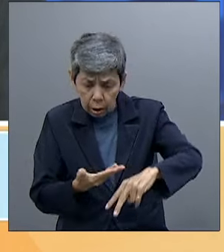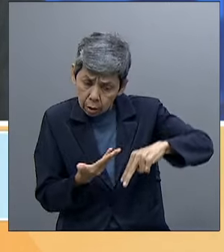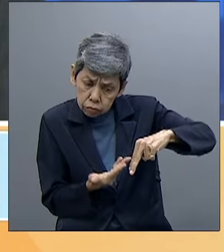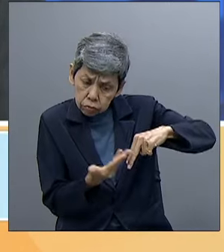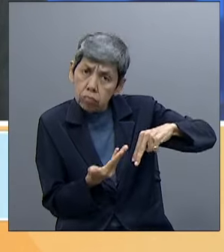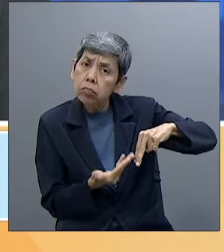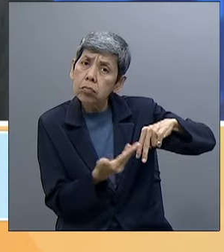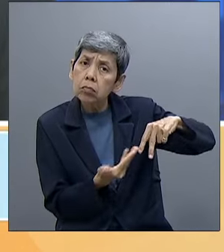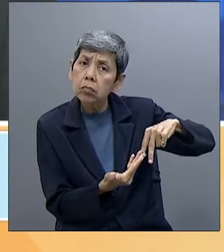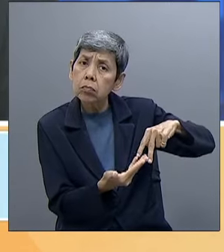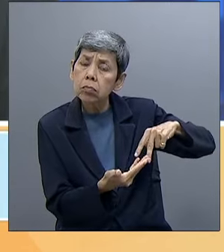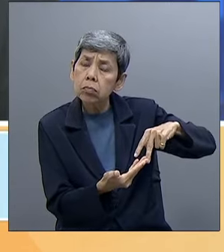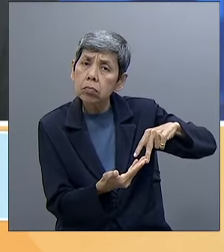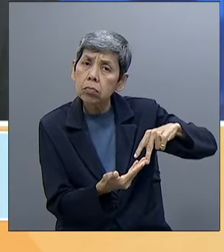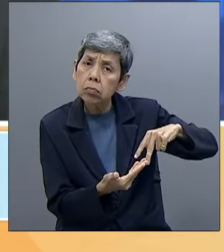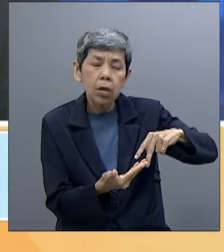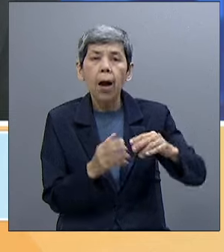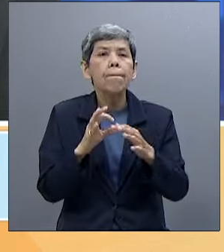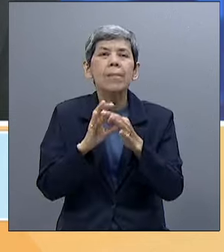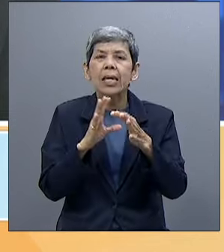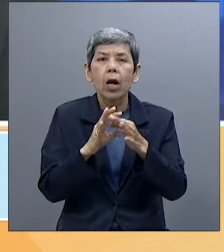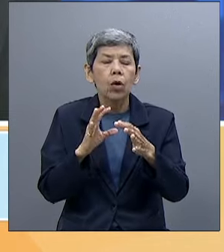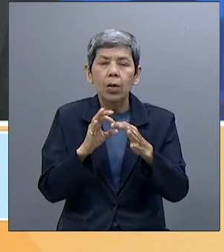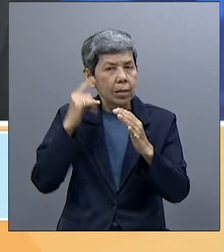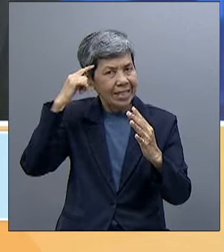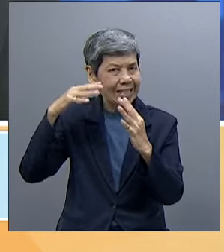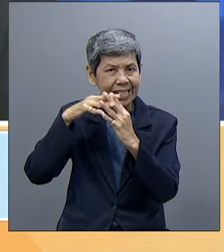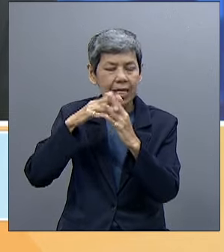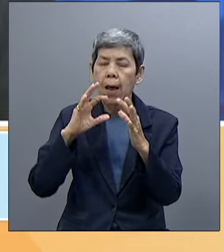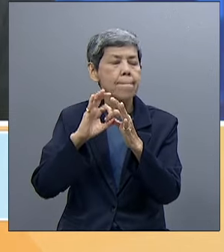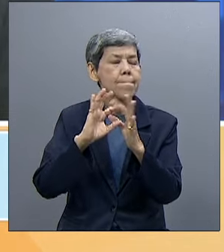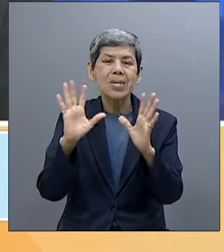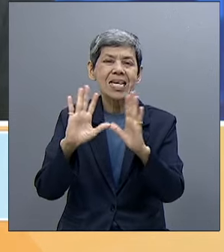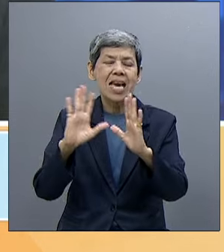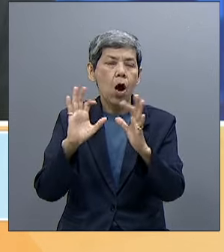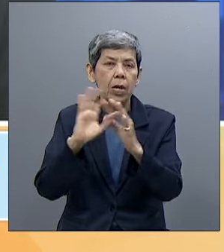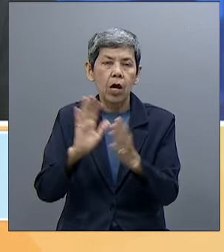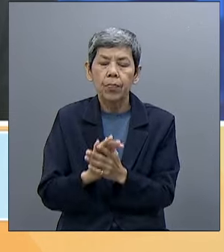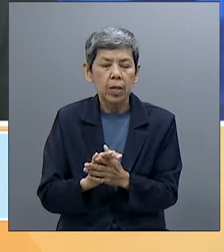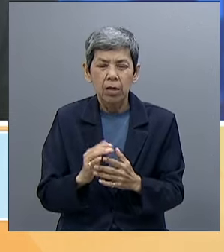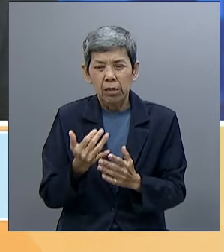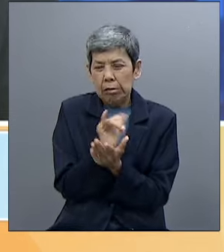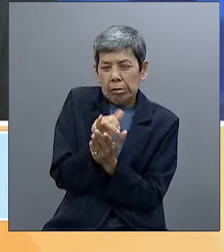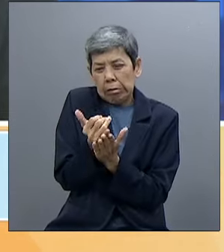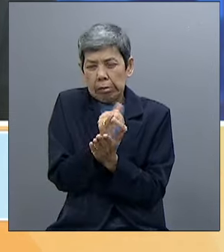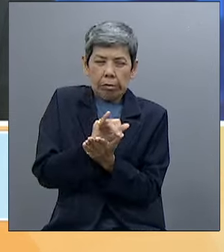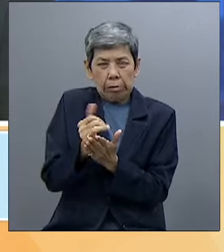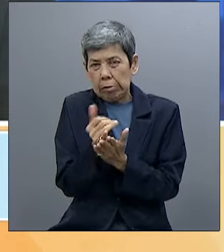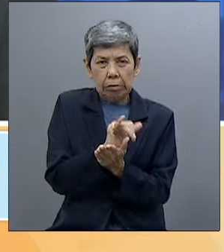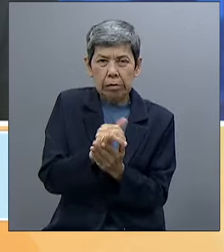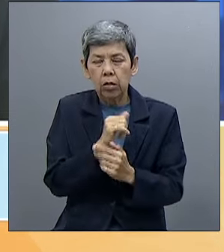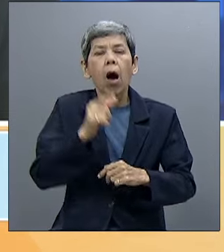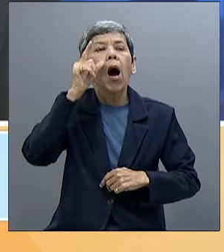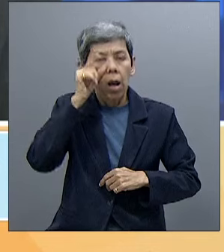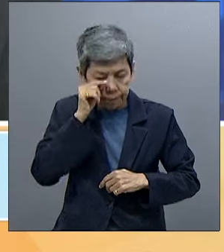คุณหมออ่ออันนี้ไม่เกี่ยวกับโรคทางจิตเวทนะคะขาอยู่ไม้สุขเนี่ยเป็นโรคความผิดปกติจากการ